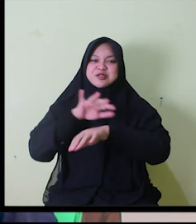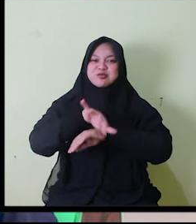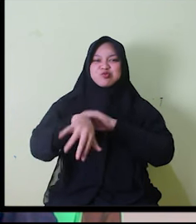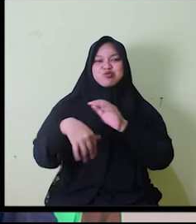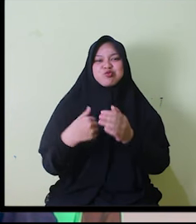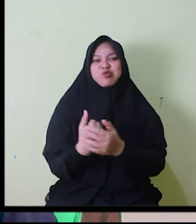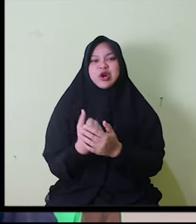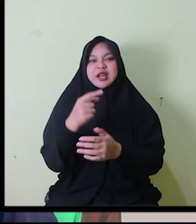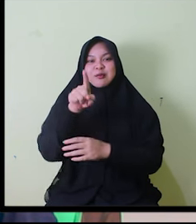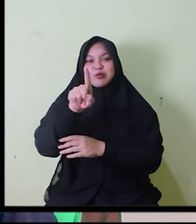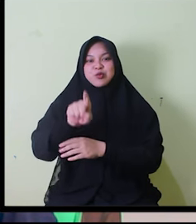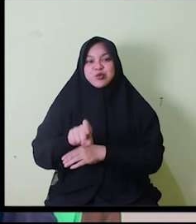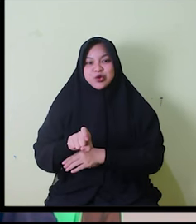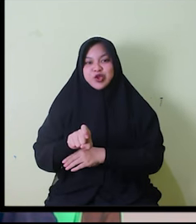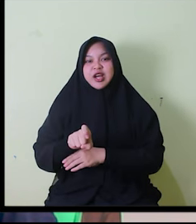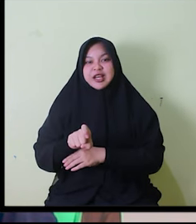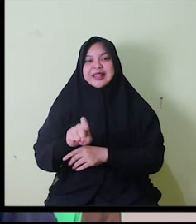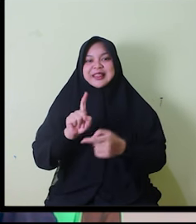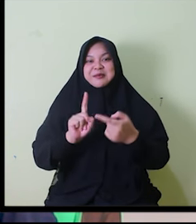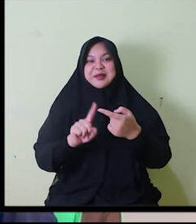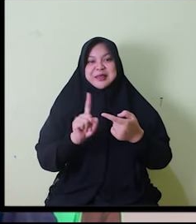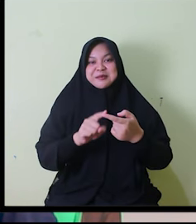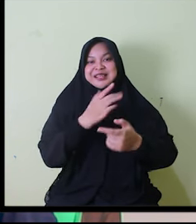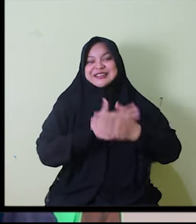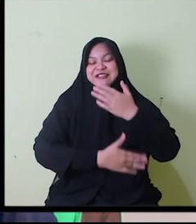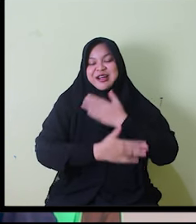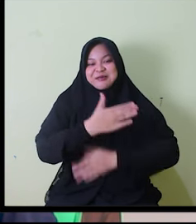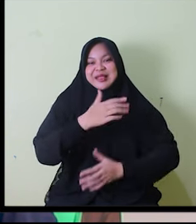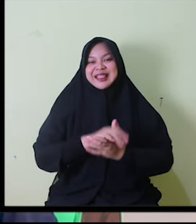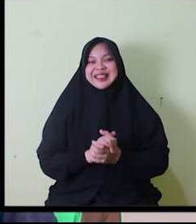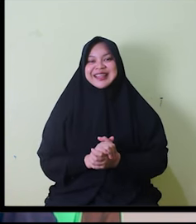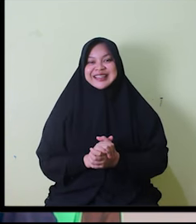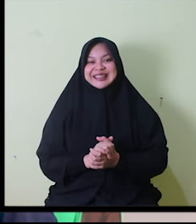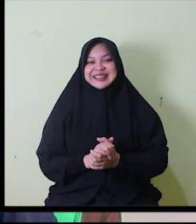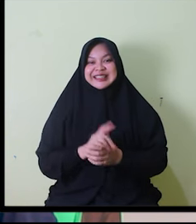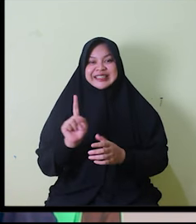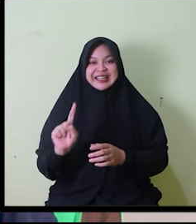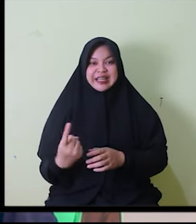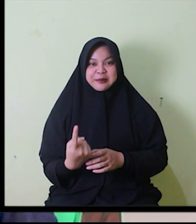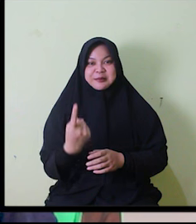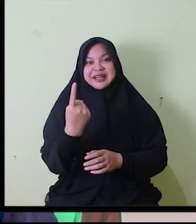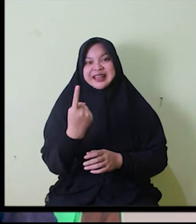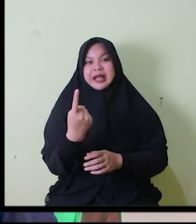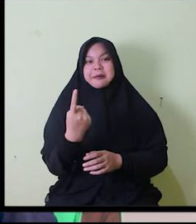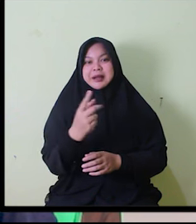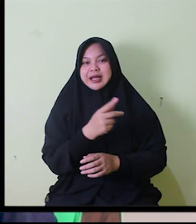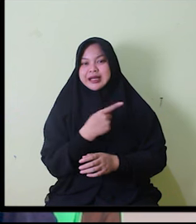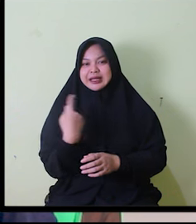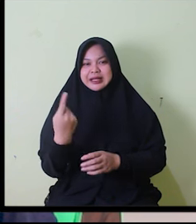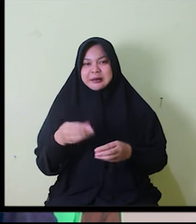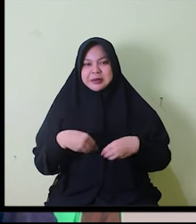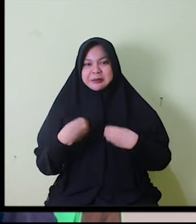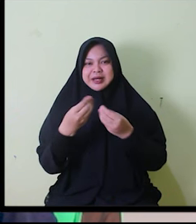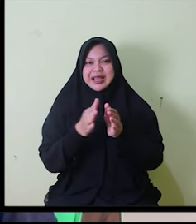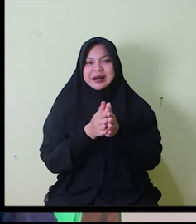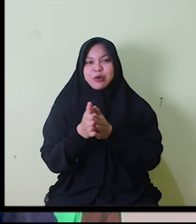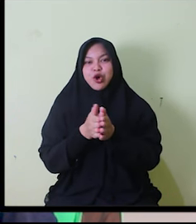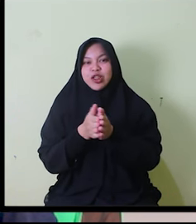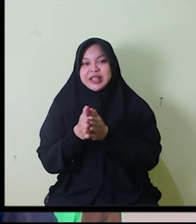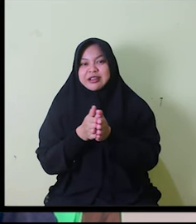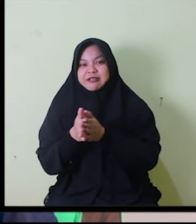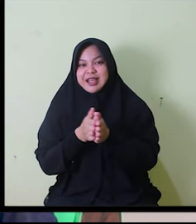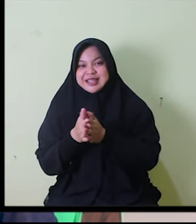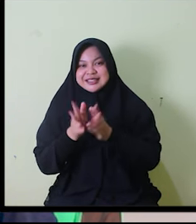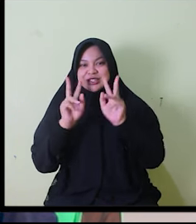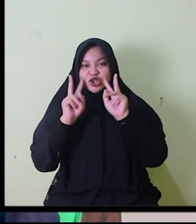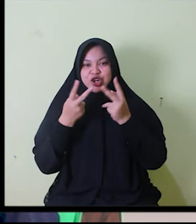kebutuhan teman-teman diabel Oke jadi yang pertama kita memotivasi dulu saudara-saudara kita yang di